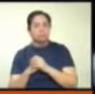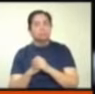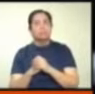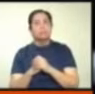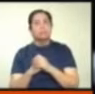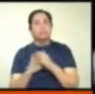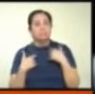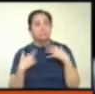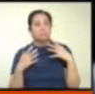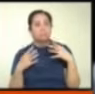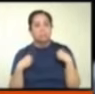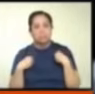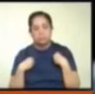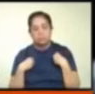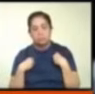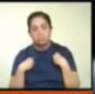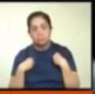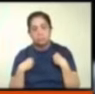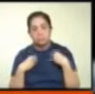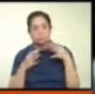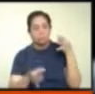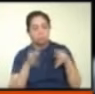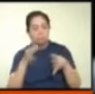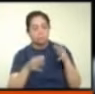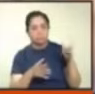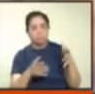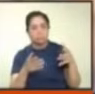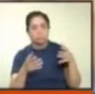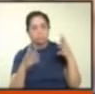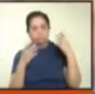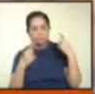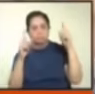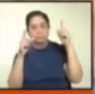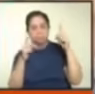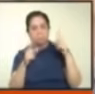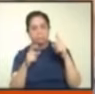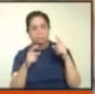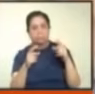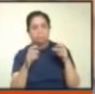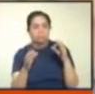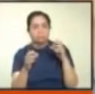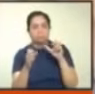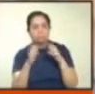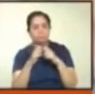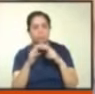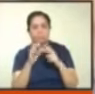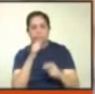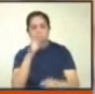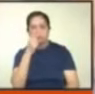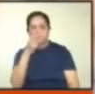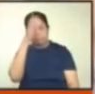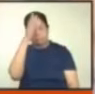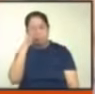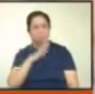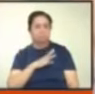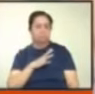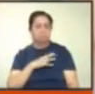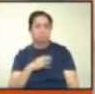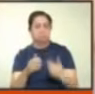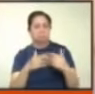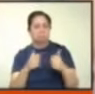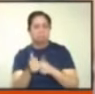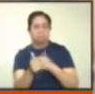Pag nakakuha ng hustisya yung 57, kung hindi man makita yung tatay ko, hindi man kami makakahabol sa